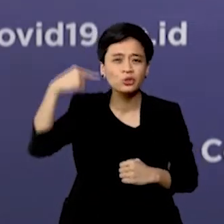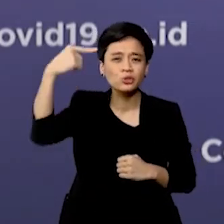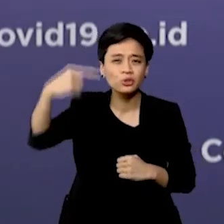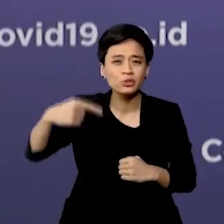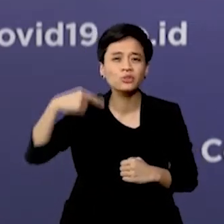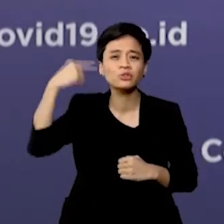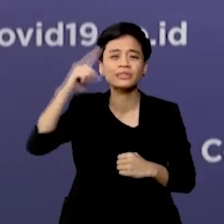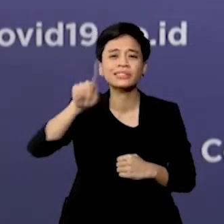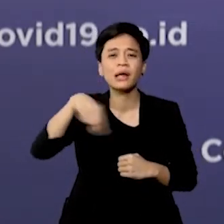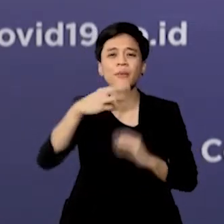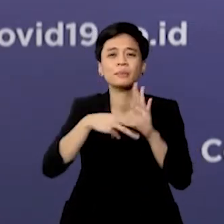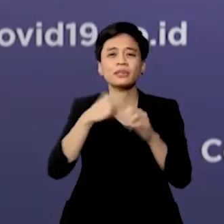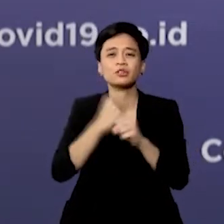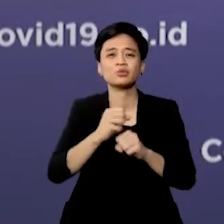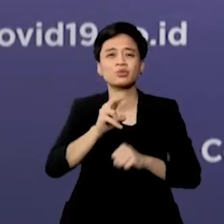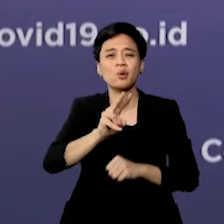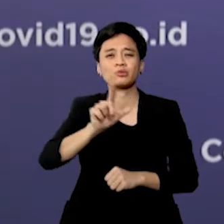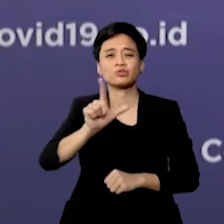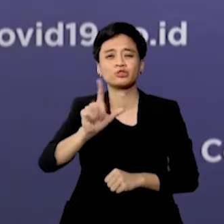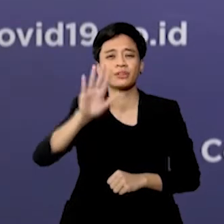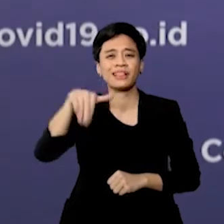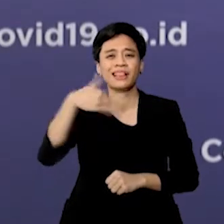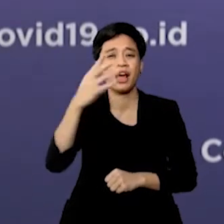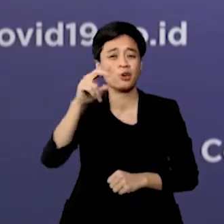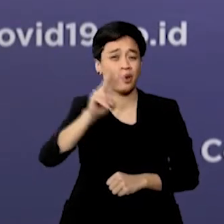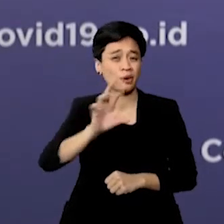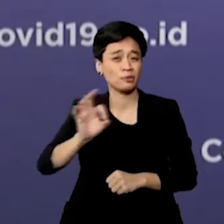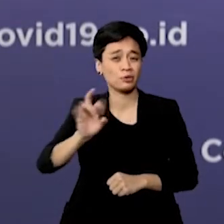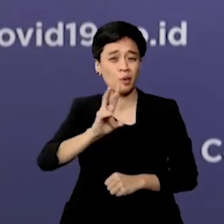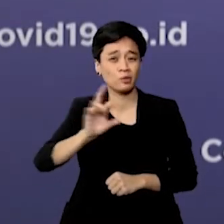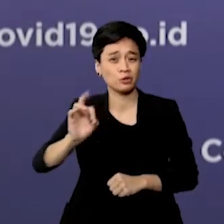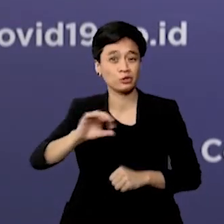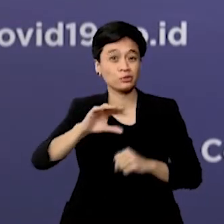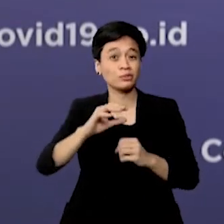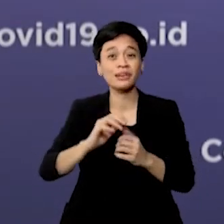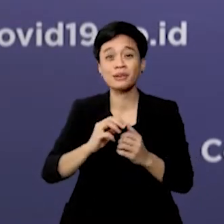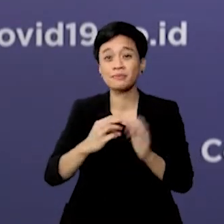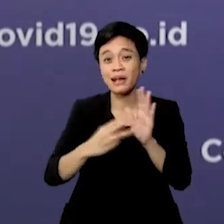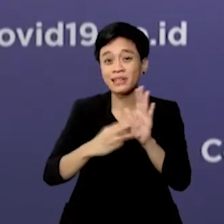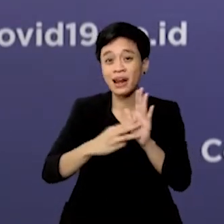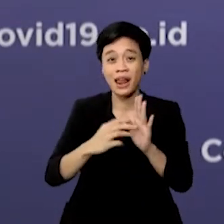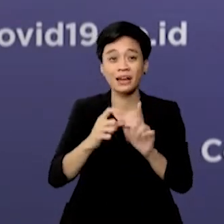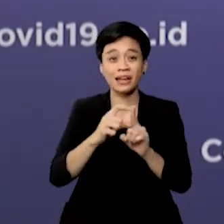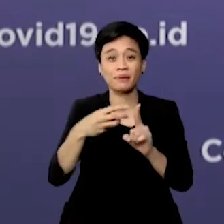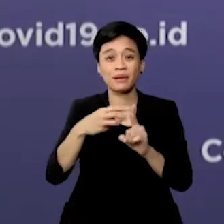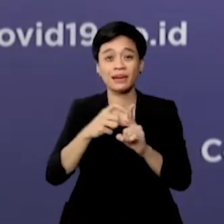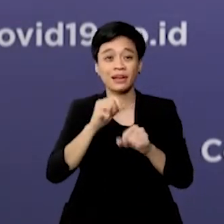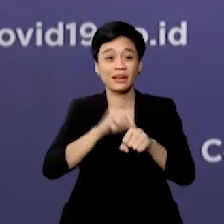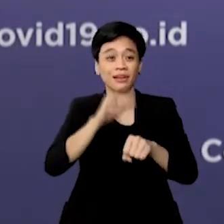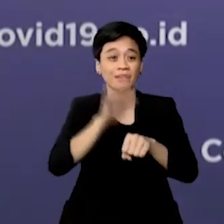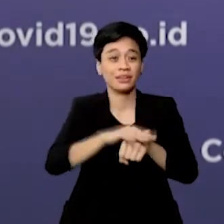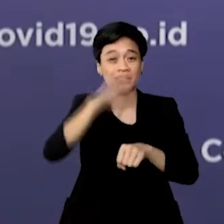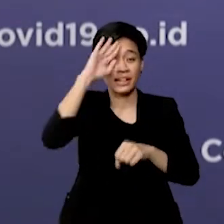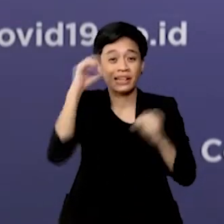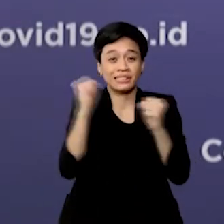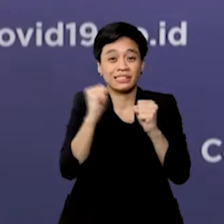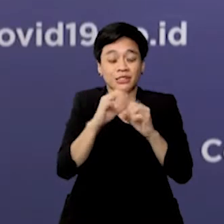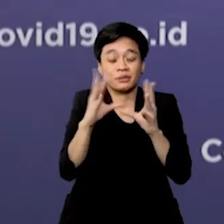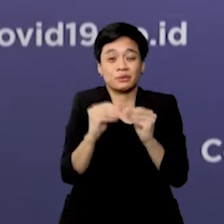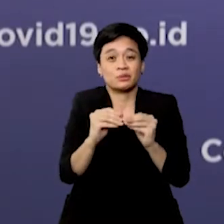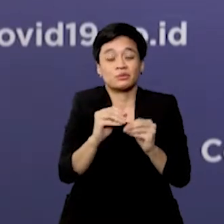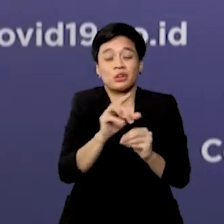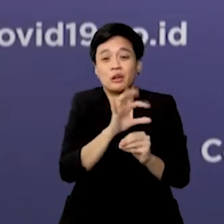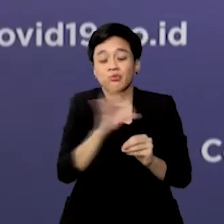minggu ke-27 tahun 2020, jumlah kasus DBD mencapai lebih dari 70.000 kasus. Kasusnya tersebar di